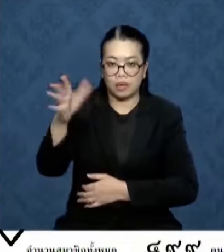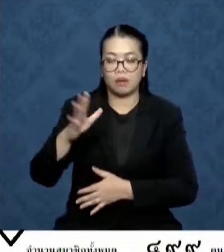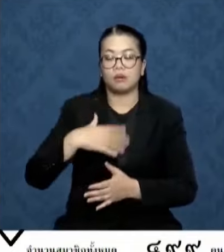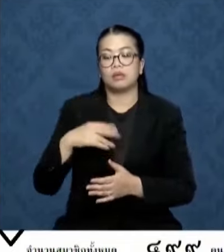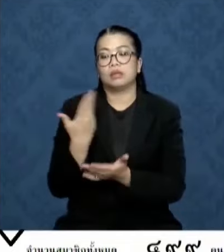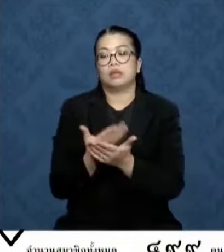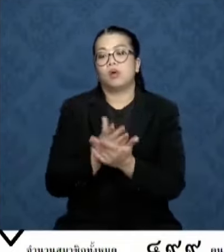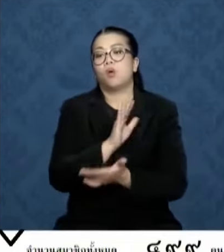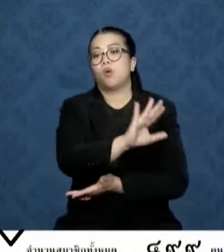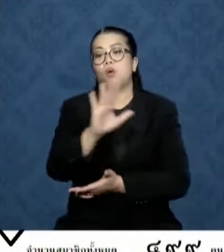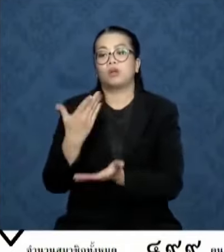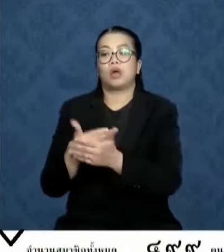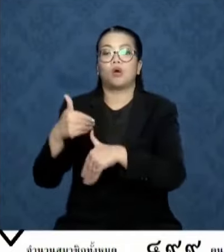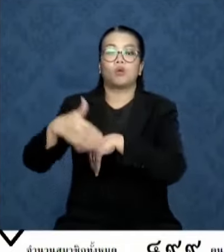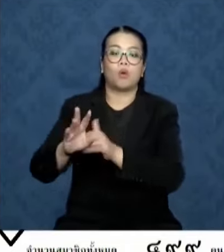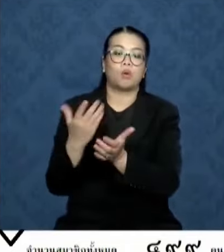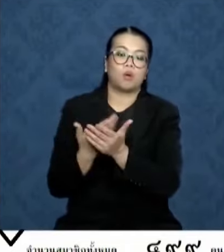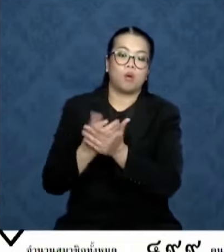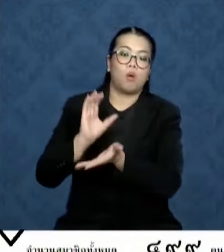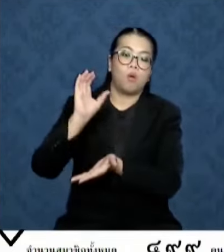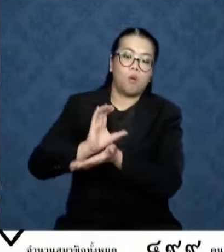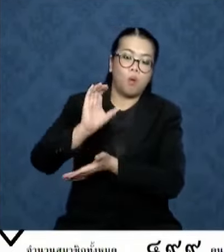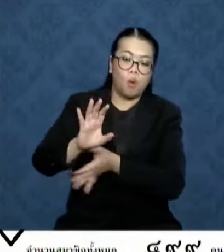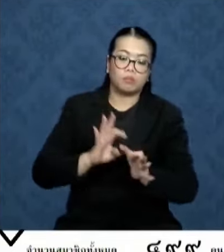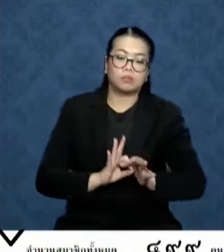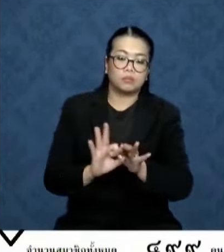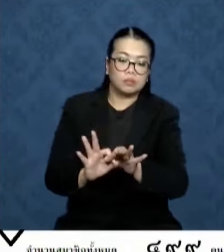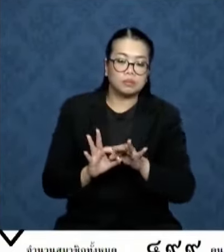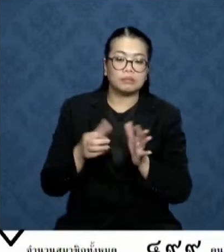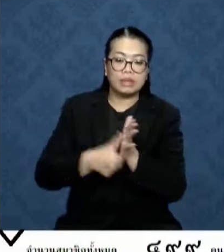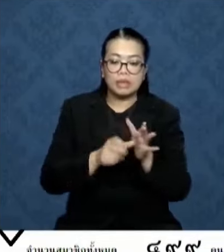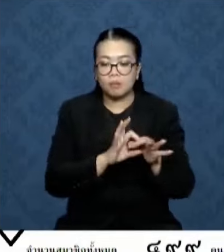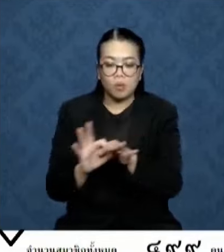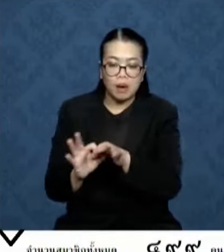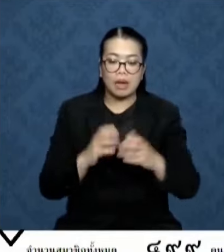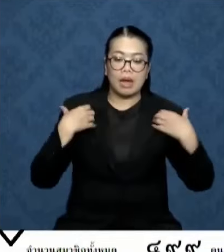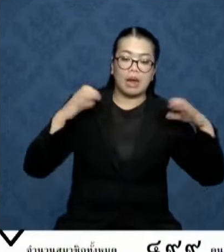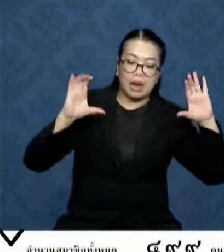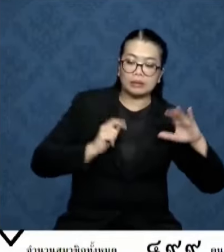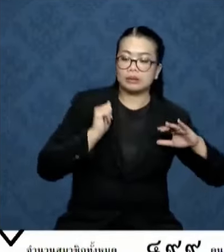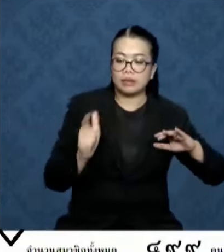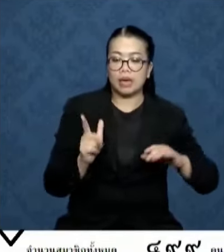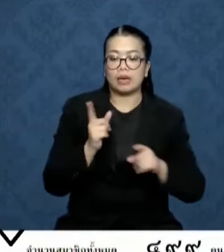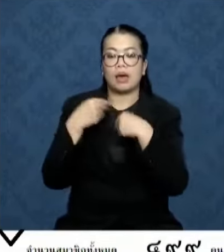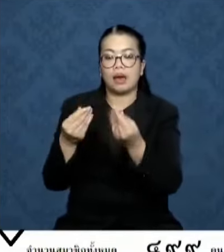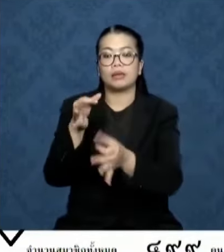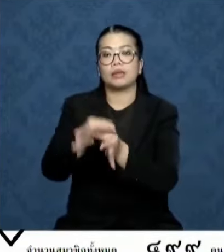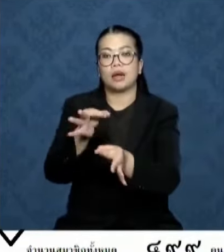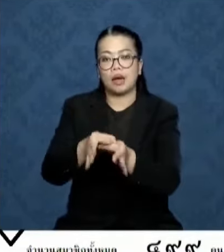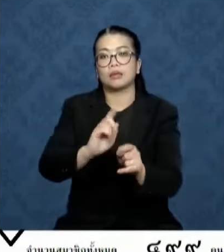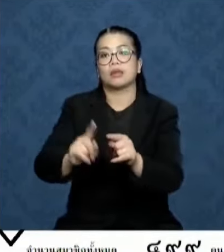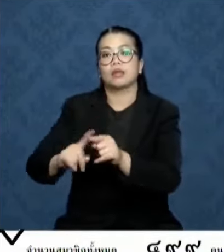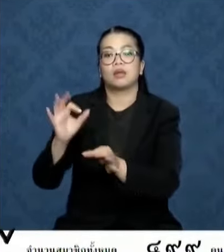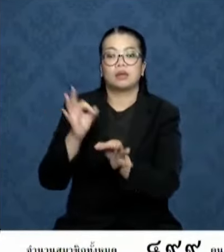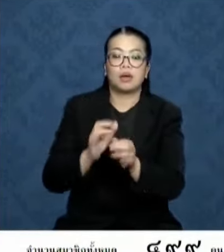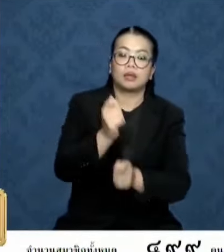เป็การใช้เงินนอกงบประมาณโดยการสรางพาระนี่ผกผันนะครับที่รัฐต้องมาชดใช้ตามมาต่ 28 พร.บ.การเงิน